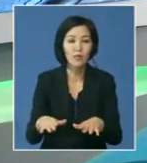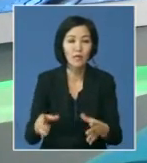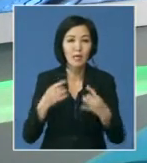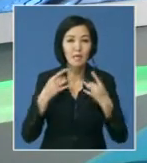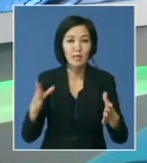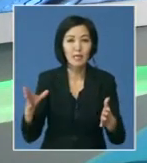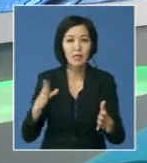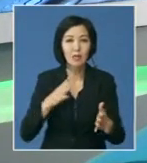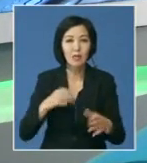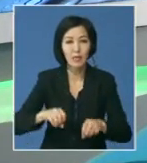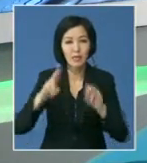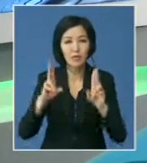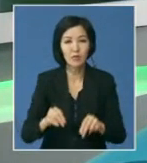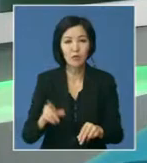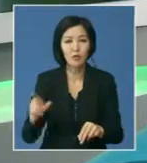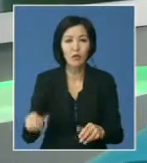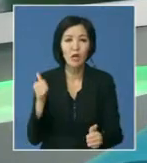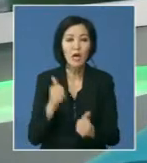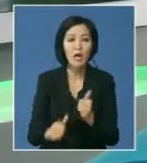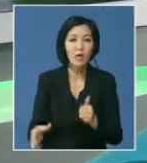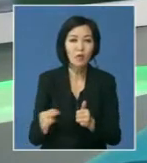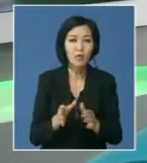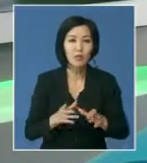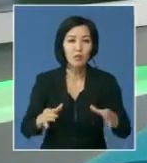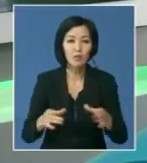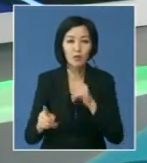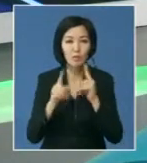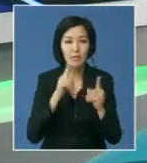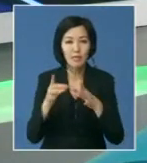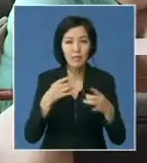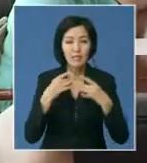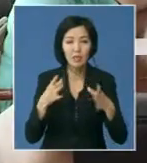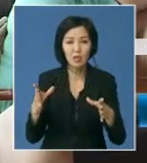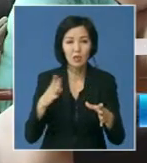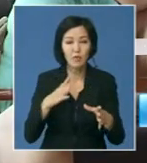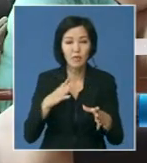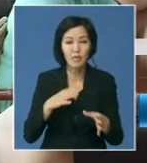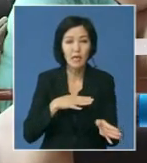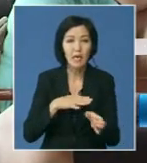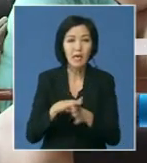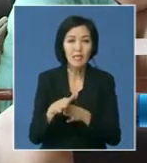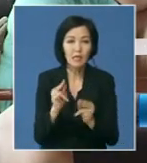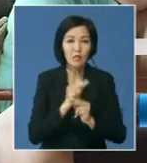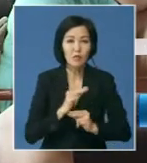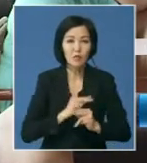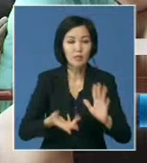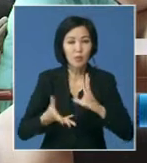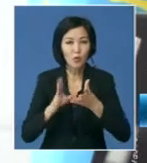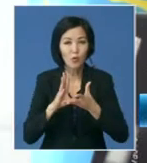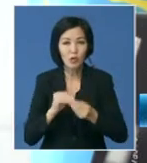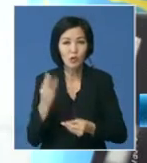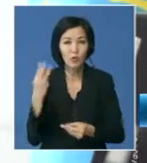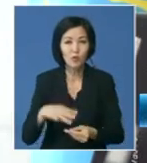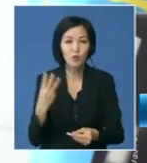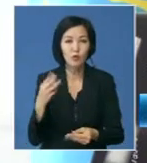өтті. Кәсіподақ мүшелері әр ауданнан бас қосып салтанатты жиын өткізді. Кездесуде атқарылып жатқан жұмыстар қорытындыланды. Жалпы аймақта 33